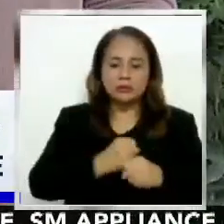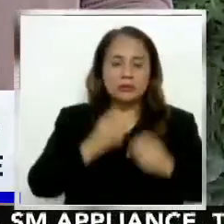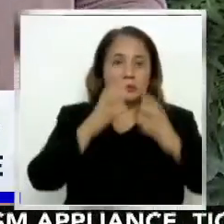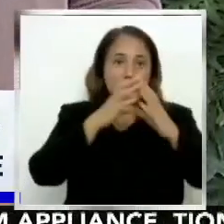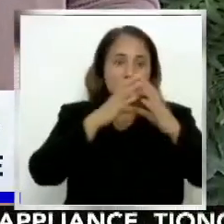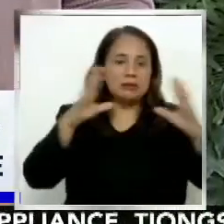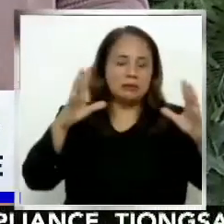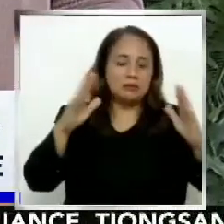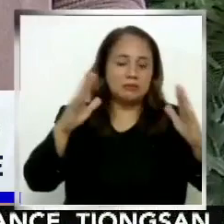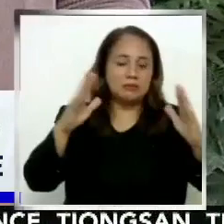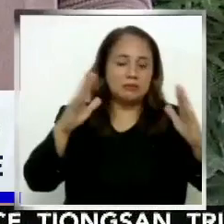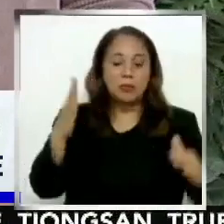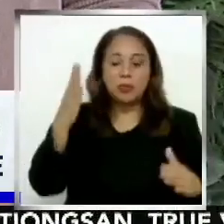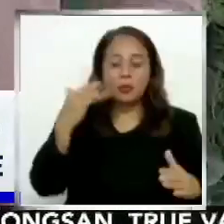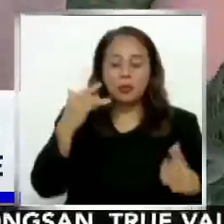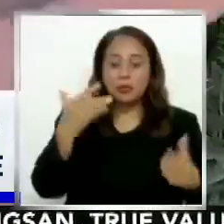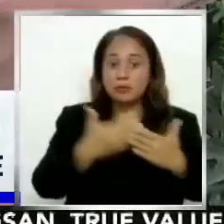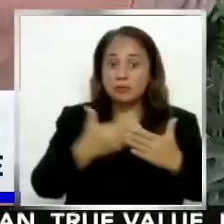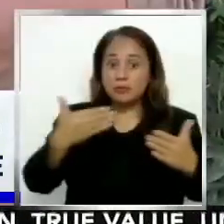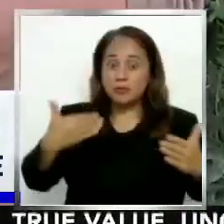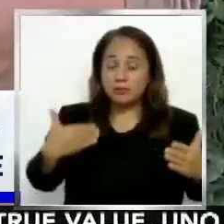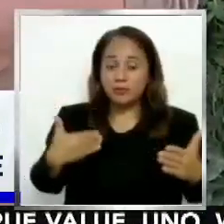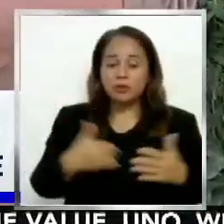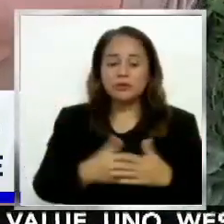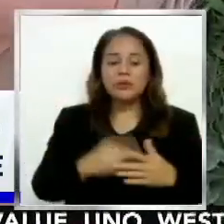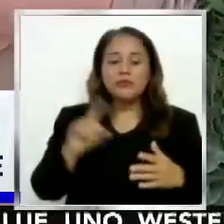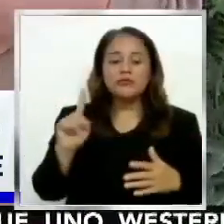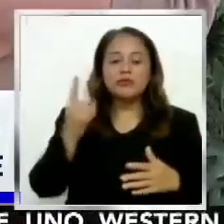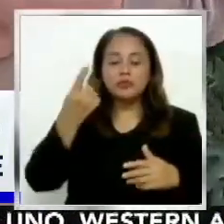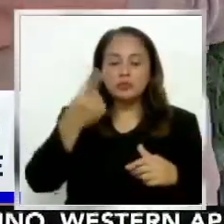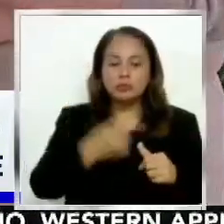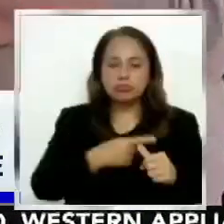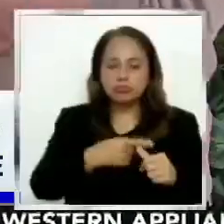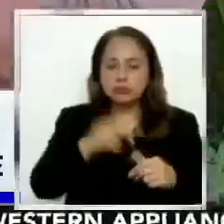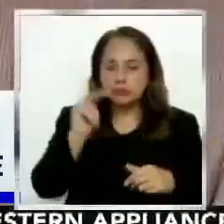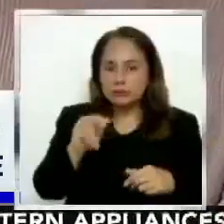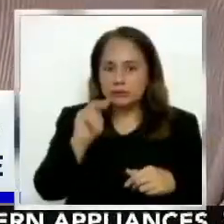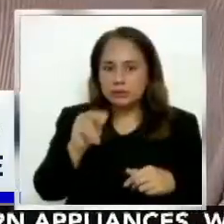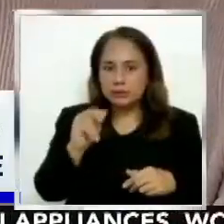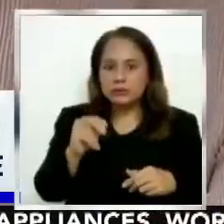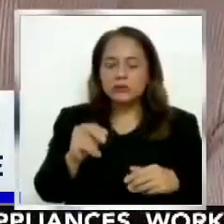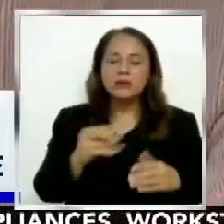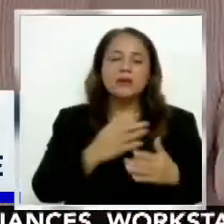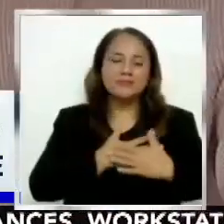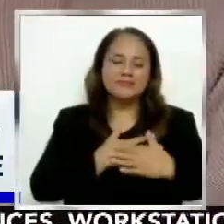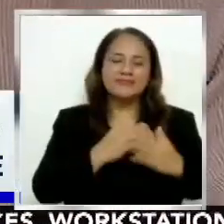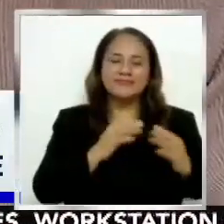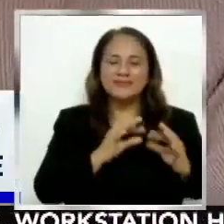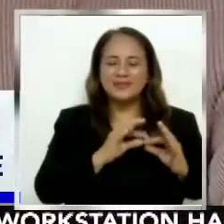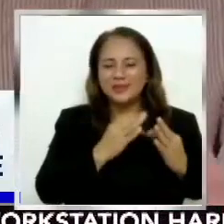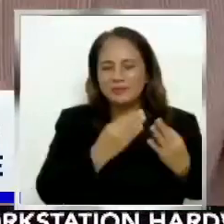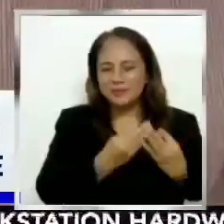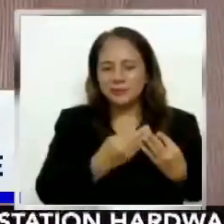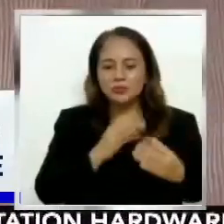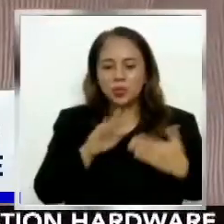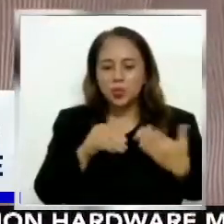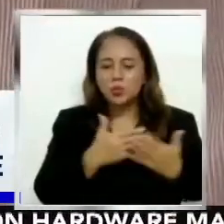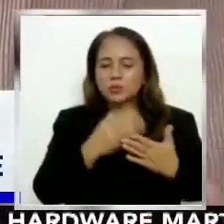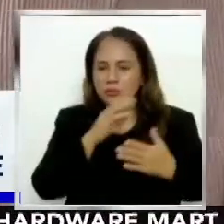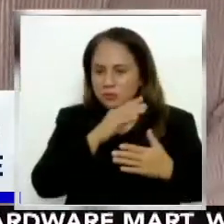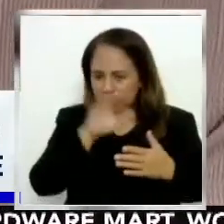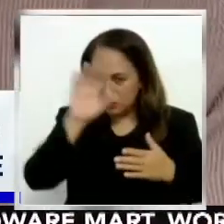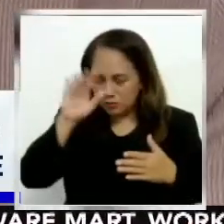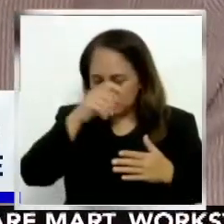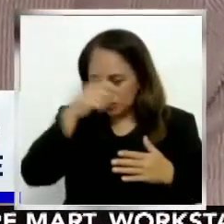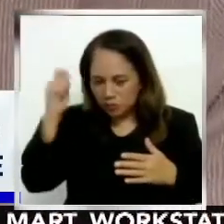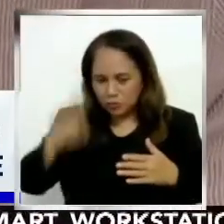dahil bago sila, inuna muna nila ang mga pangangailangan ng kanilang mahal sa buhay. Lahat sila nakapagtapos, lahat sila okay, may